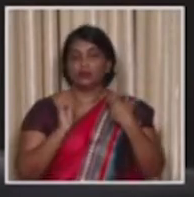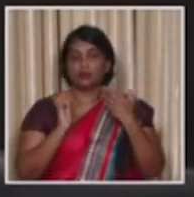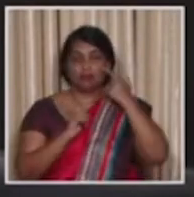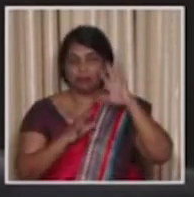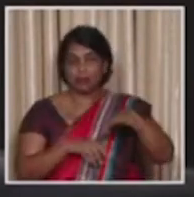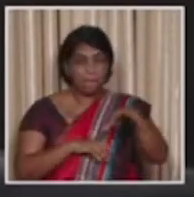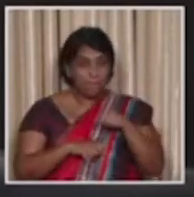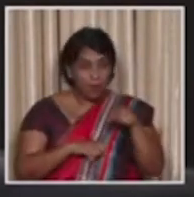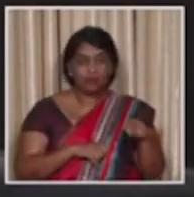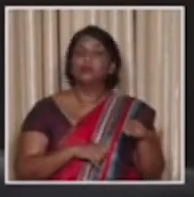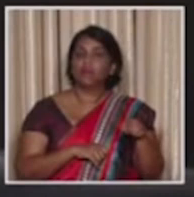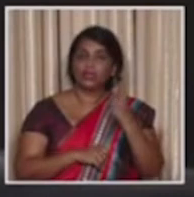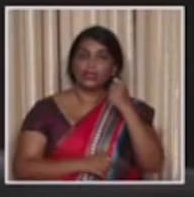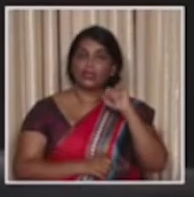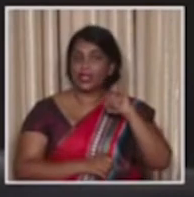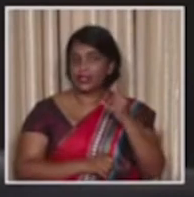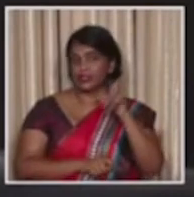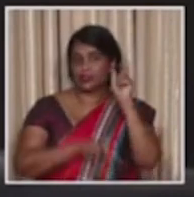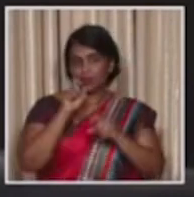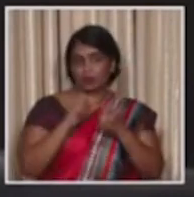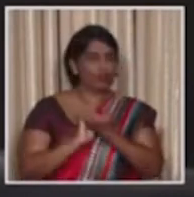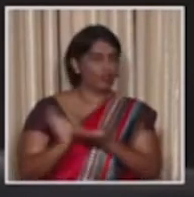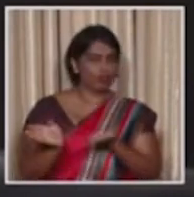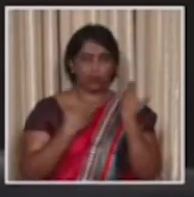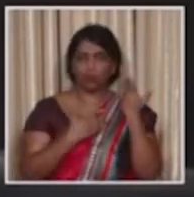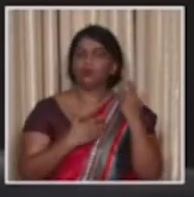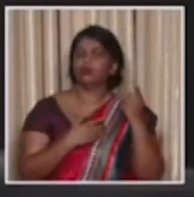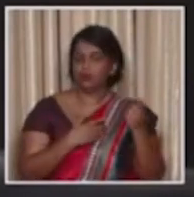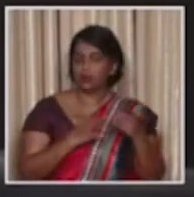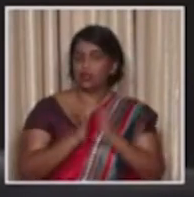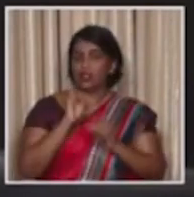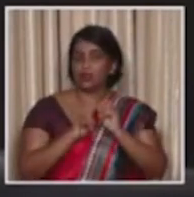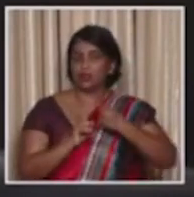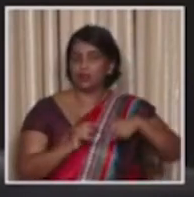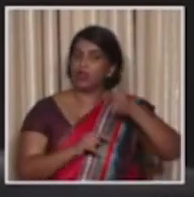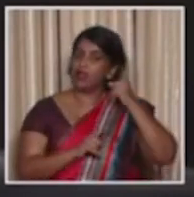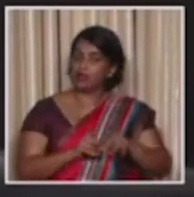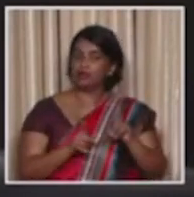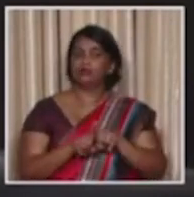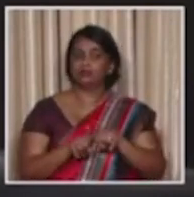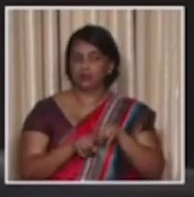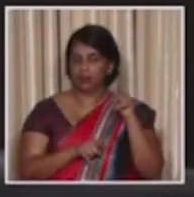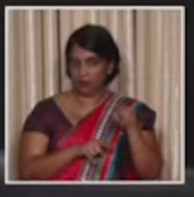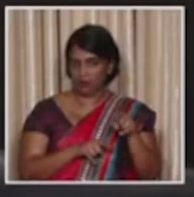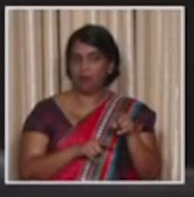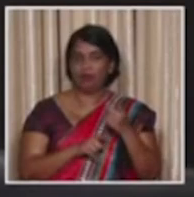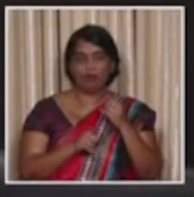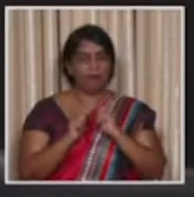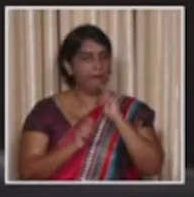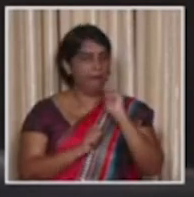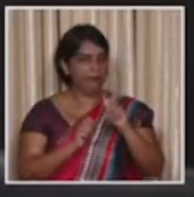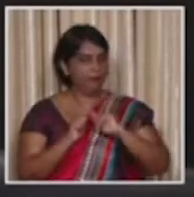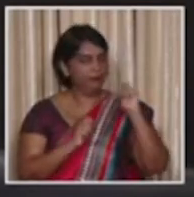භාවිත කරන්නන් 1600ක් පමණ ඉවත් කිරීම සඳහා අමාත්‍ය මණ්ඩල අනුමැතිය ප්‍රකාරව ඔවුන් වෙතින් ප්‍රතිලාභ ලබා